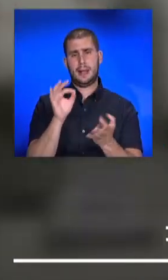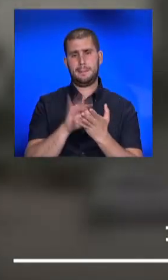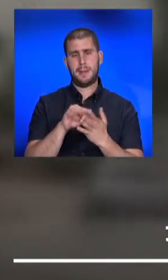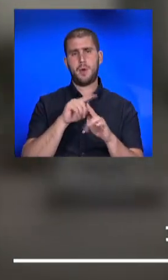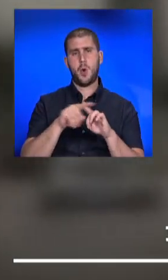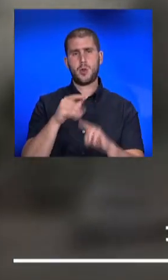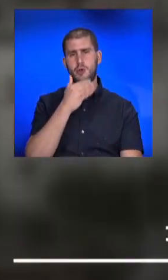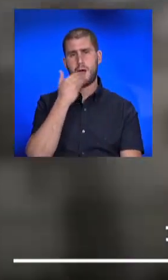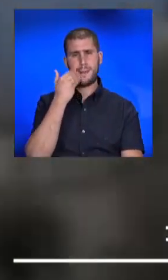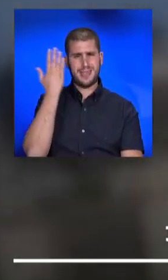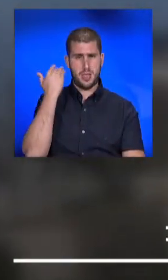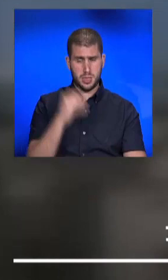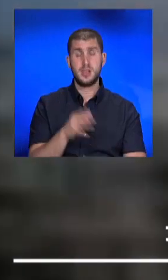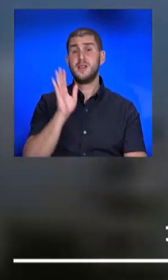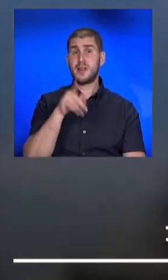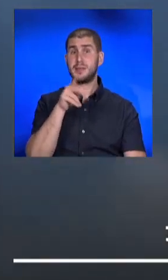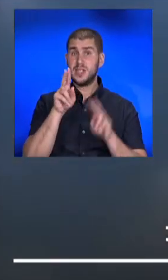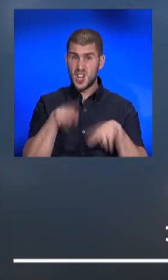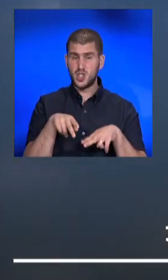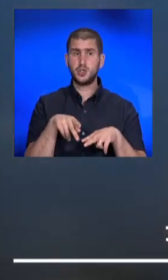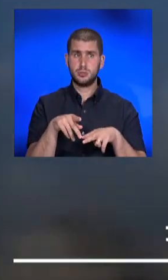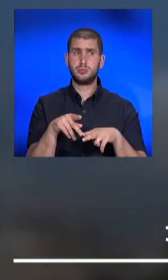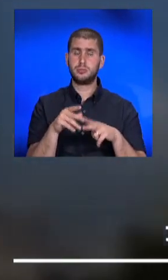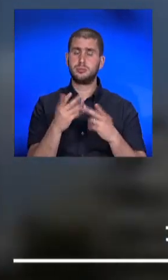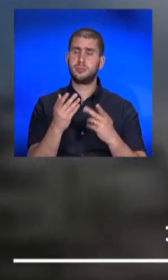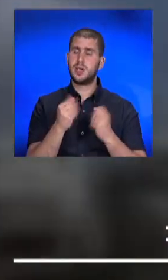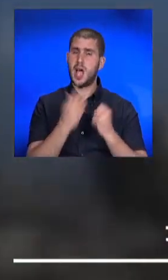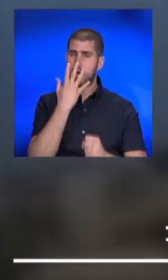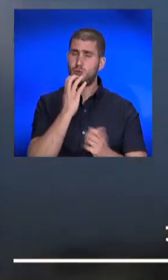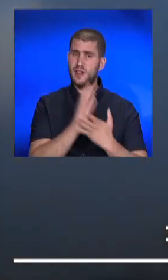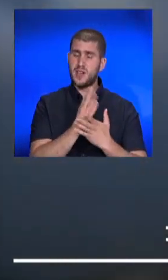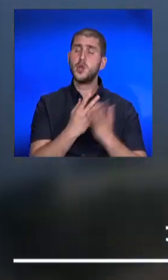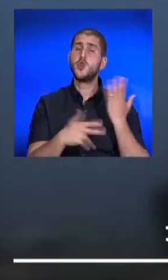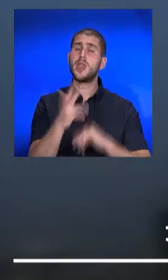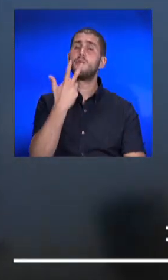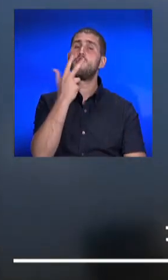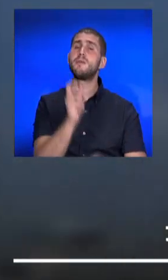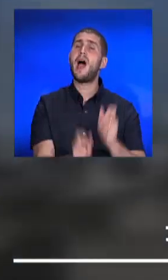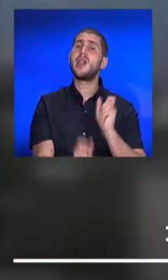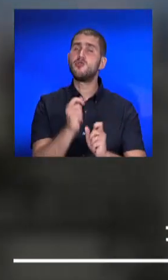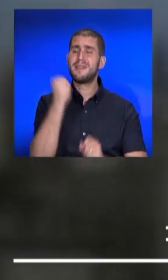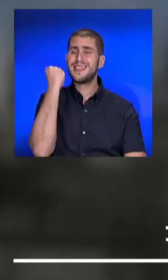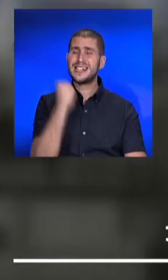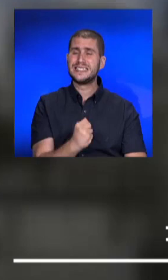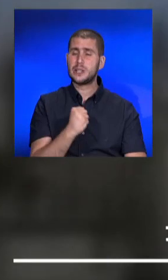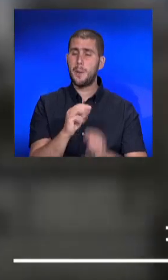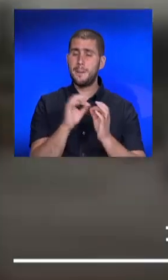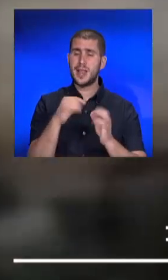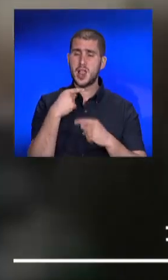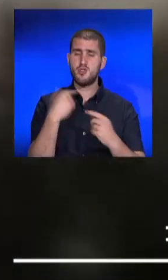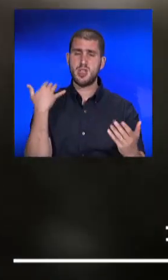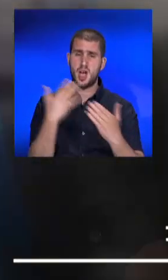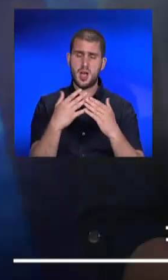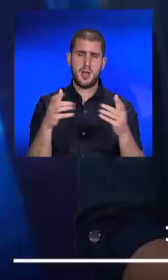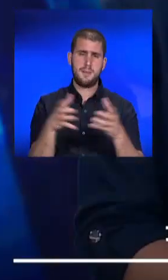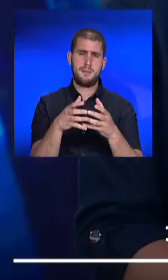רמדאן. וגם כאן יש מניין עצוב וקשה, יותר מ-30 בני אדם נרצחו מתחילת השנה בחברה